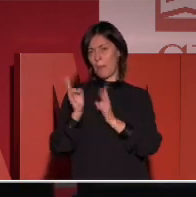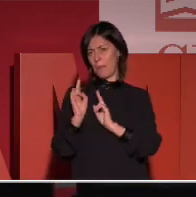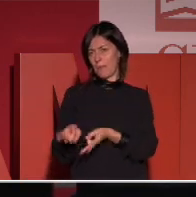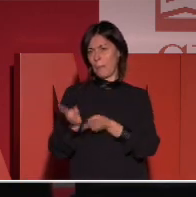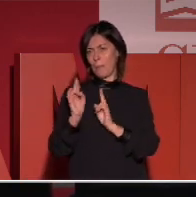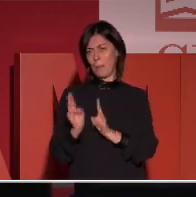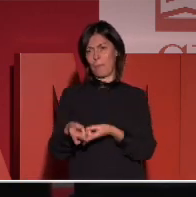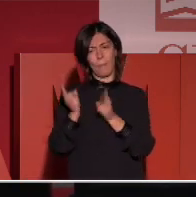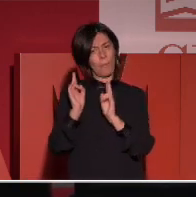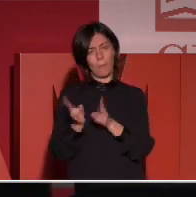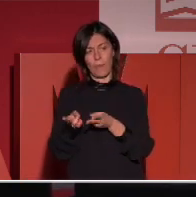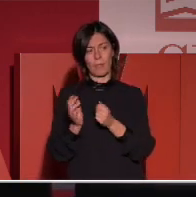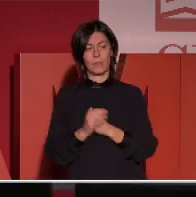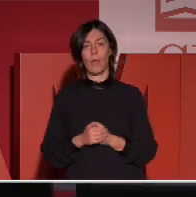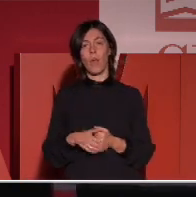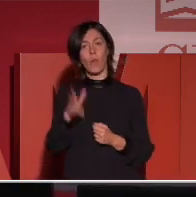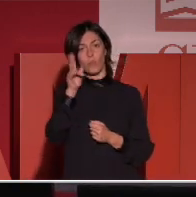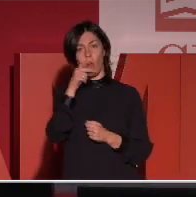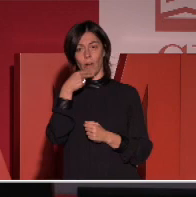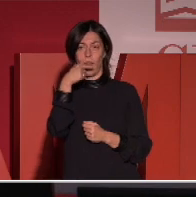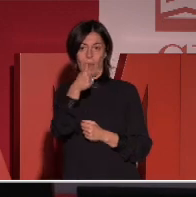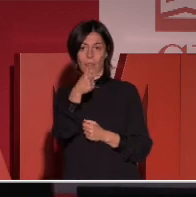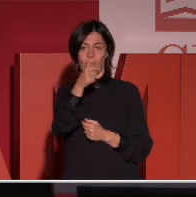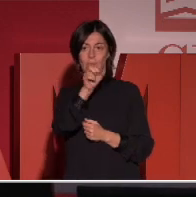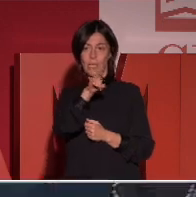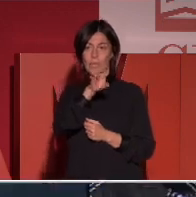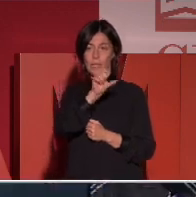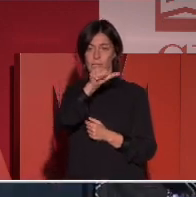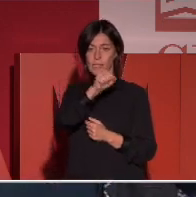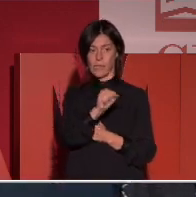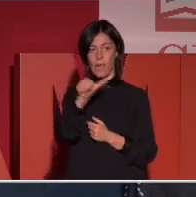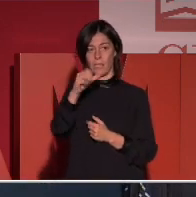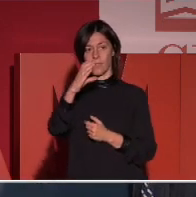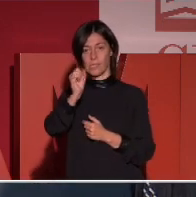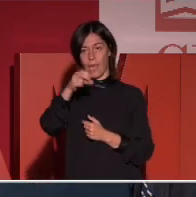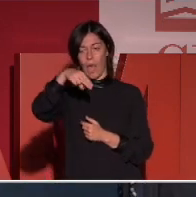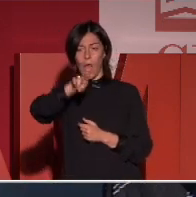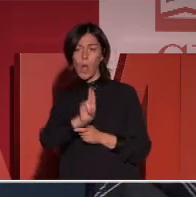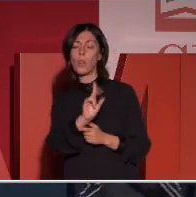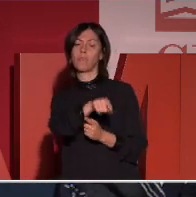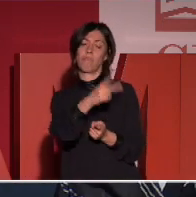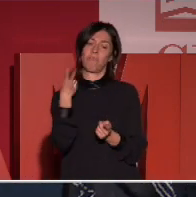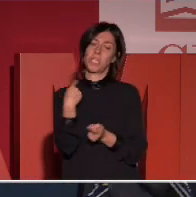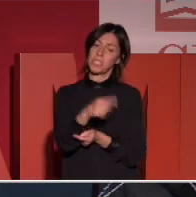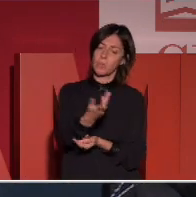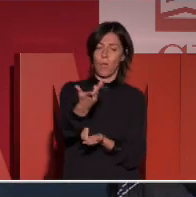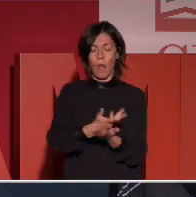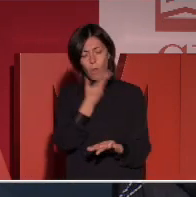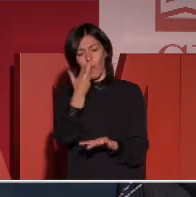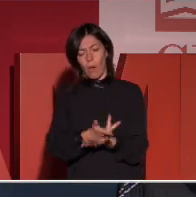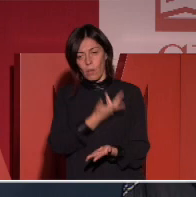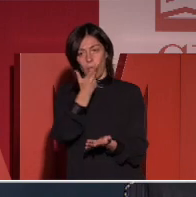bene signora teresa scanu ci ha raccontato da una biografia sofferta ha detto che